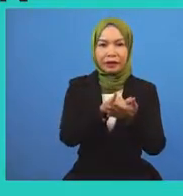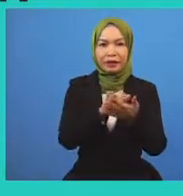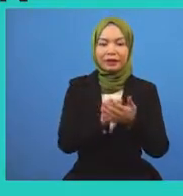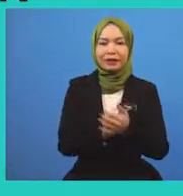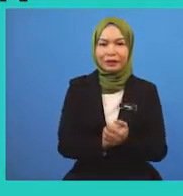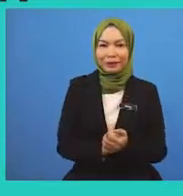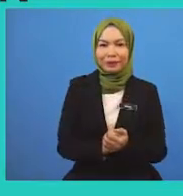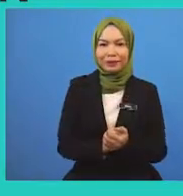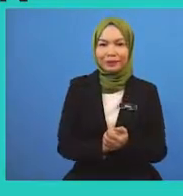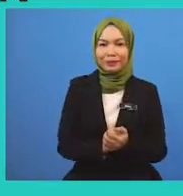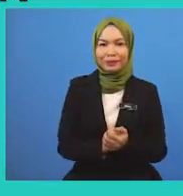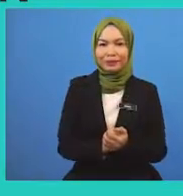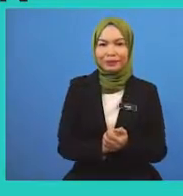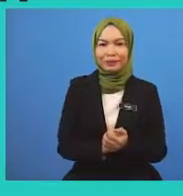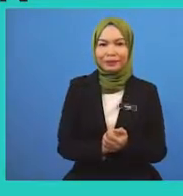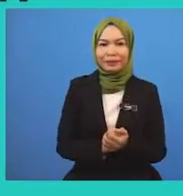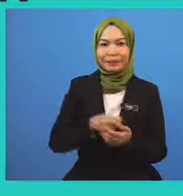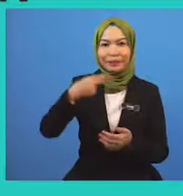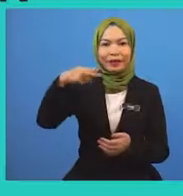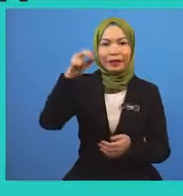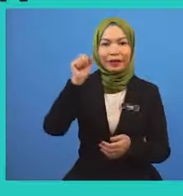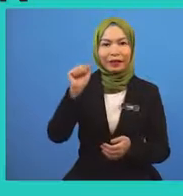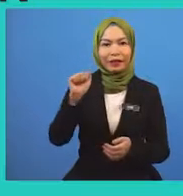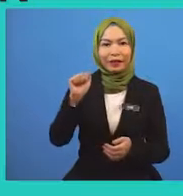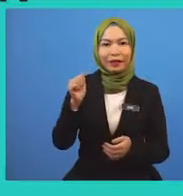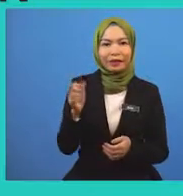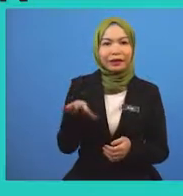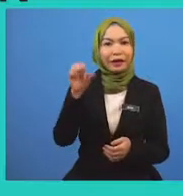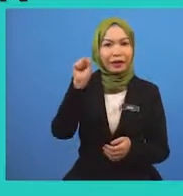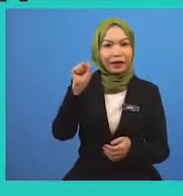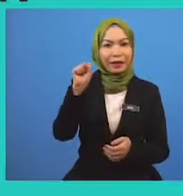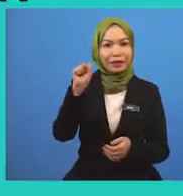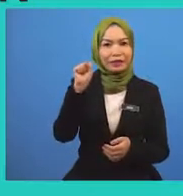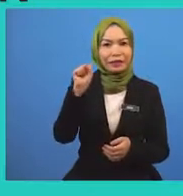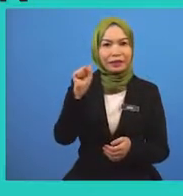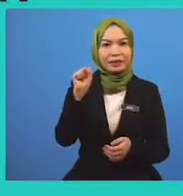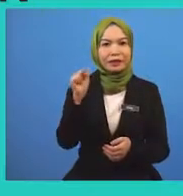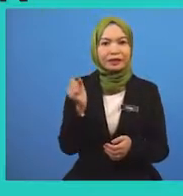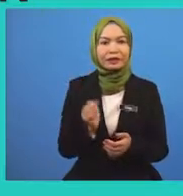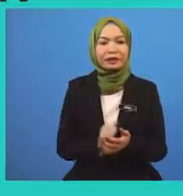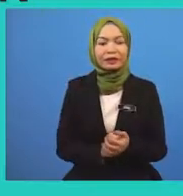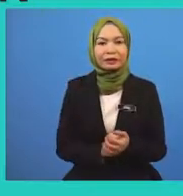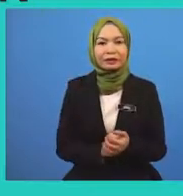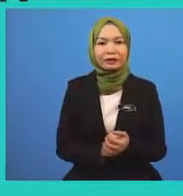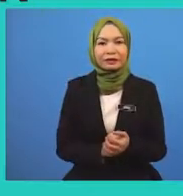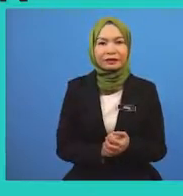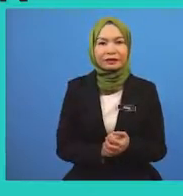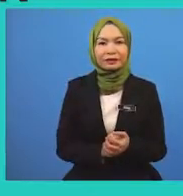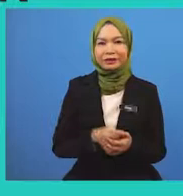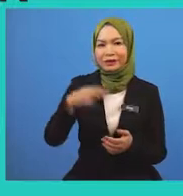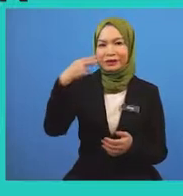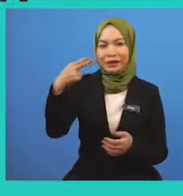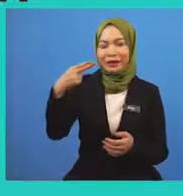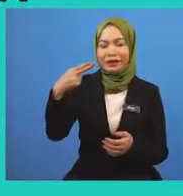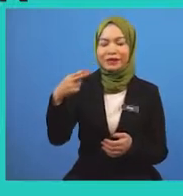H-sesurun. H-sesurun merujuk kepada tindak balas endotermik. Ingat ya, H